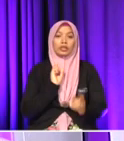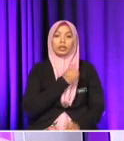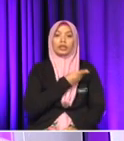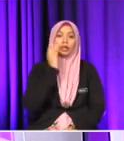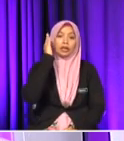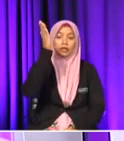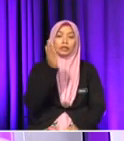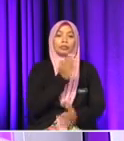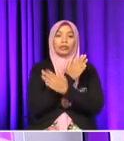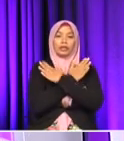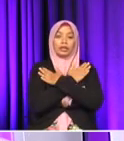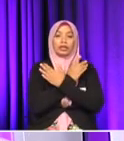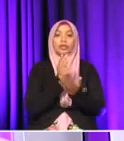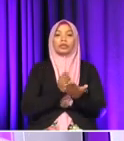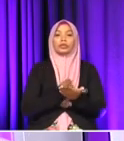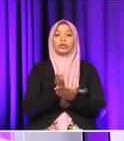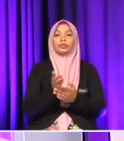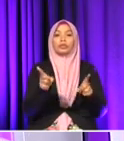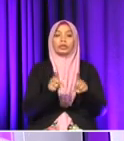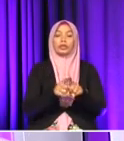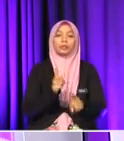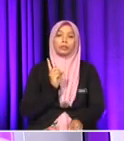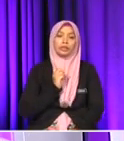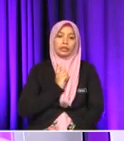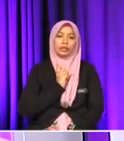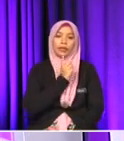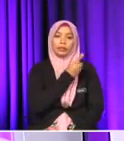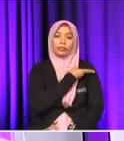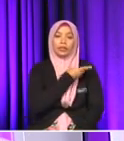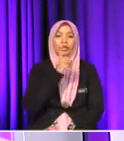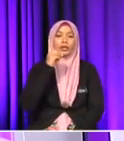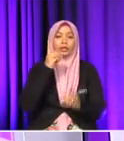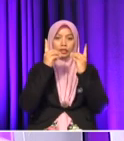pastikan anda terus bersama kami di sukses SPM 2022